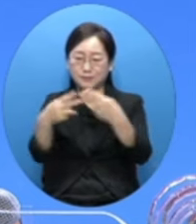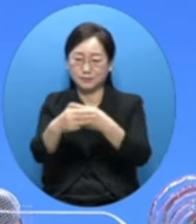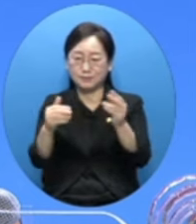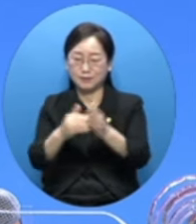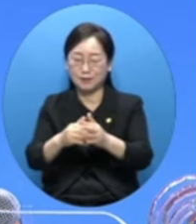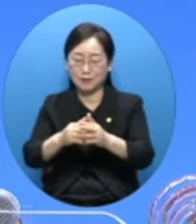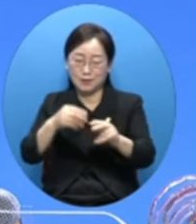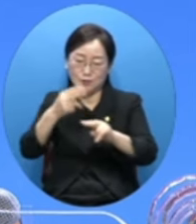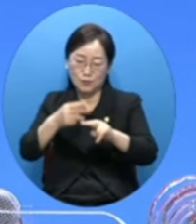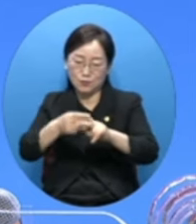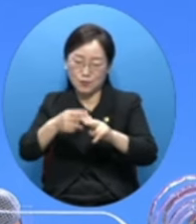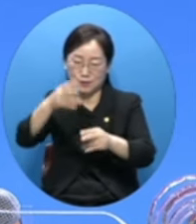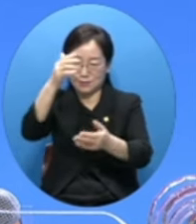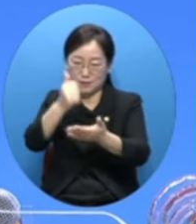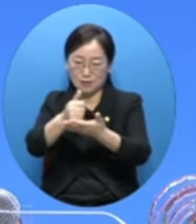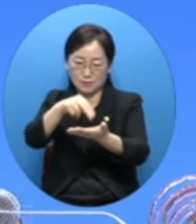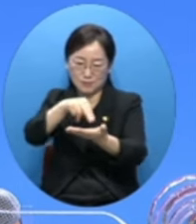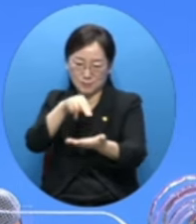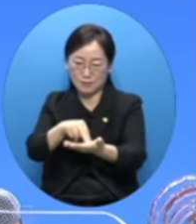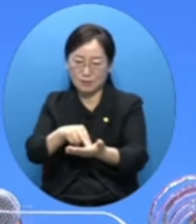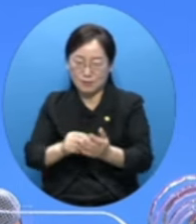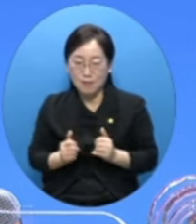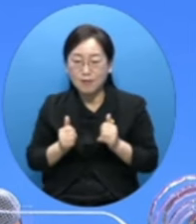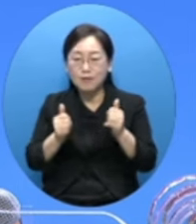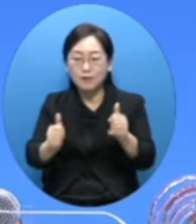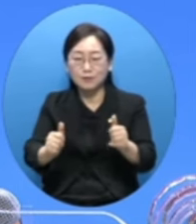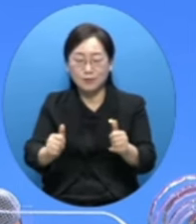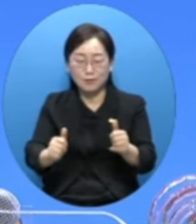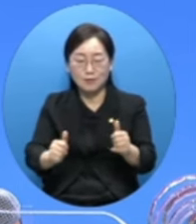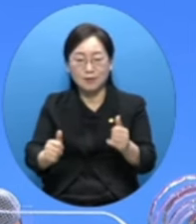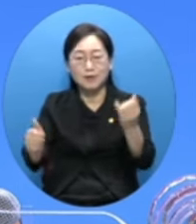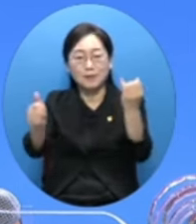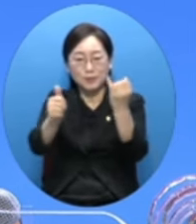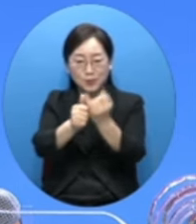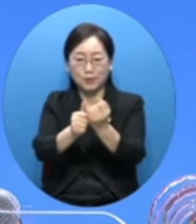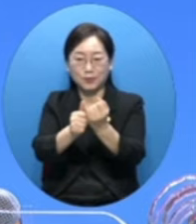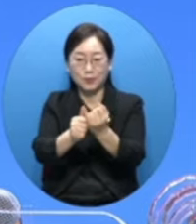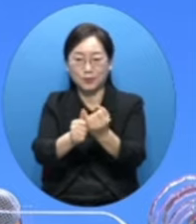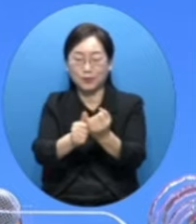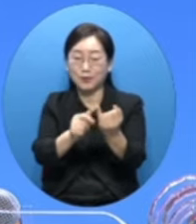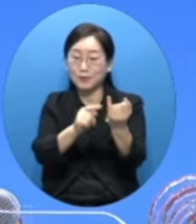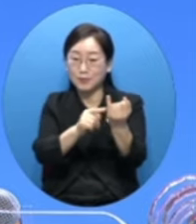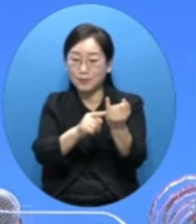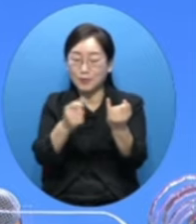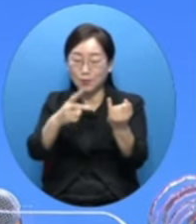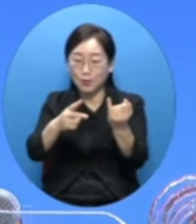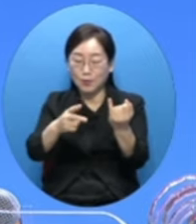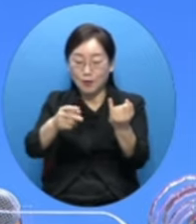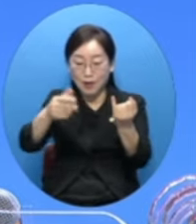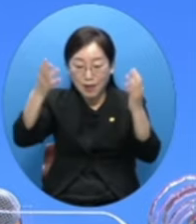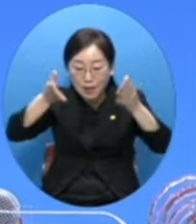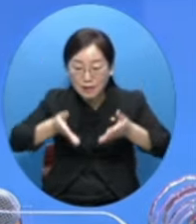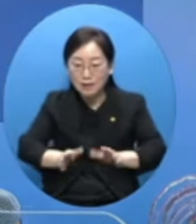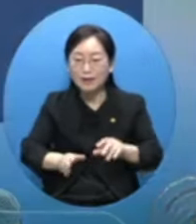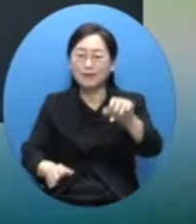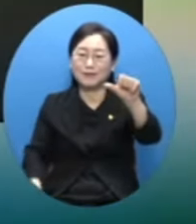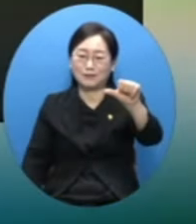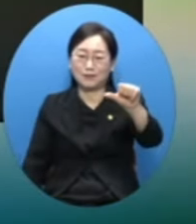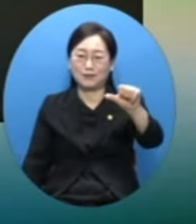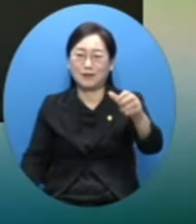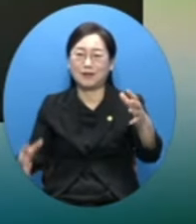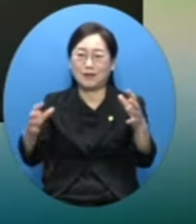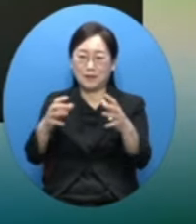주방장으로서 열심히 일하면서 훌륭한 믿음의 가정을 이루어서 부인 스테이시와 자녀도 다섯 명을 뒀어요. 다섯 명 자녀와